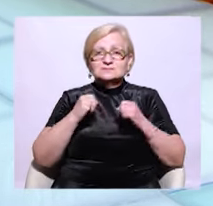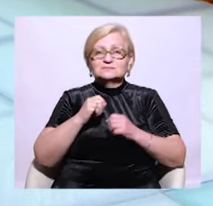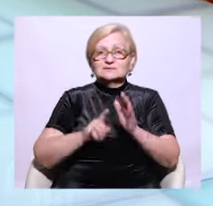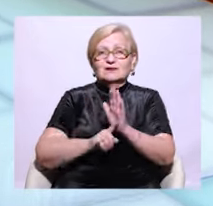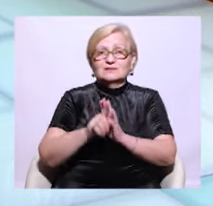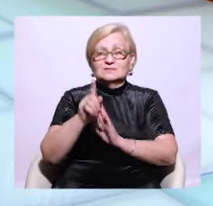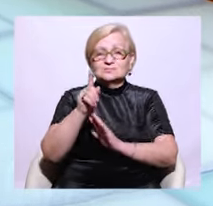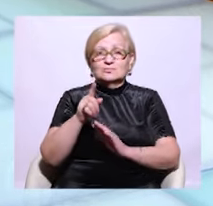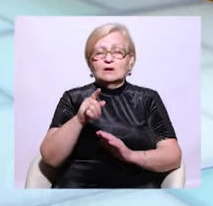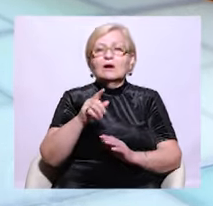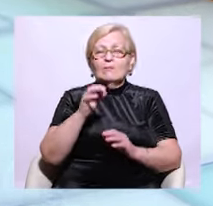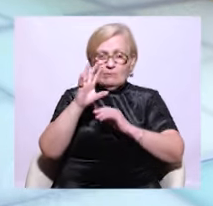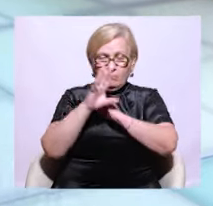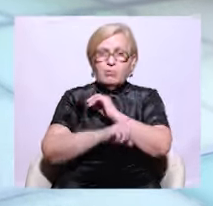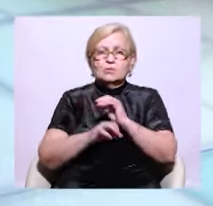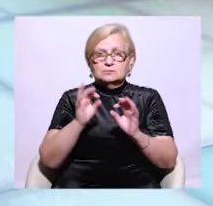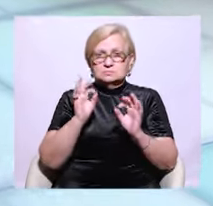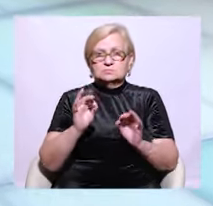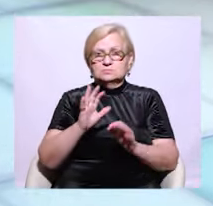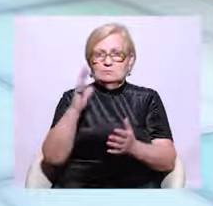აი ეს მოხვა, ეს გამარჯვება მოხვა.